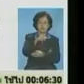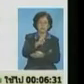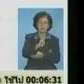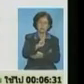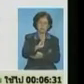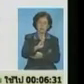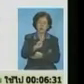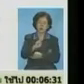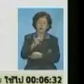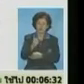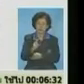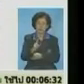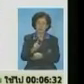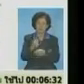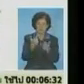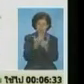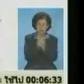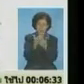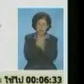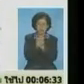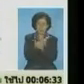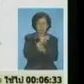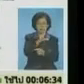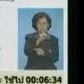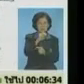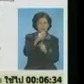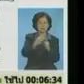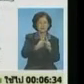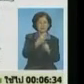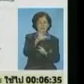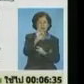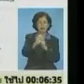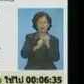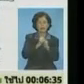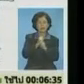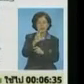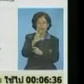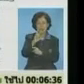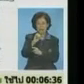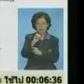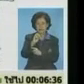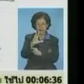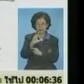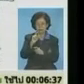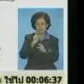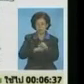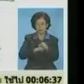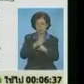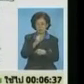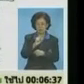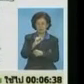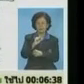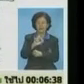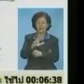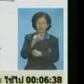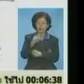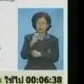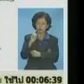ขลับที่851วันที่30กันยายน2553 เวลา15 นาฬิกานะครับหนังสือแทงมา